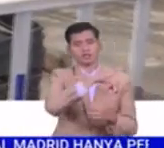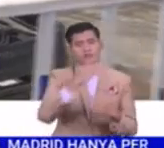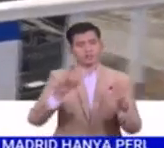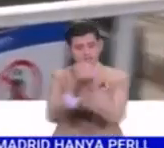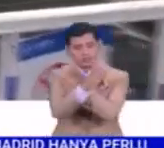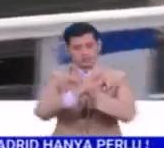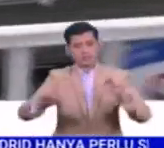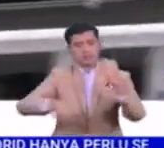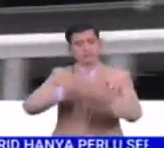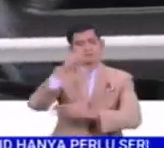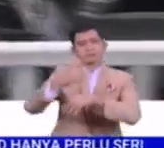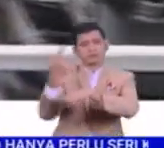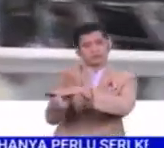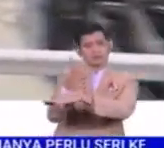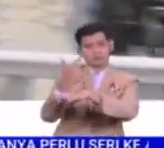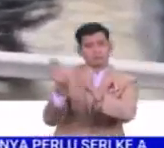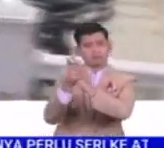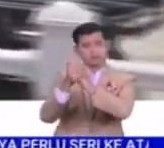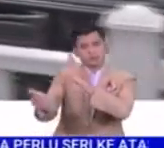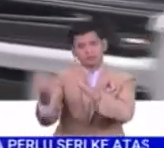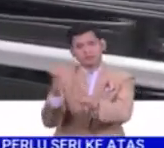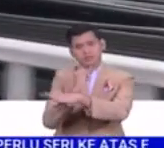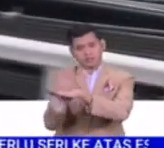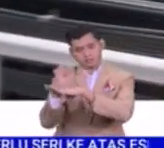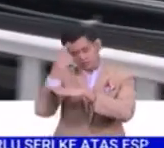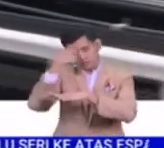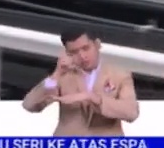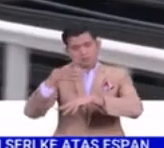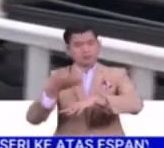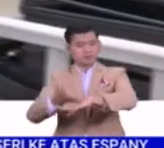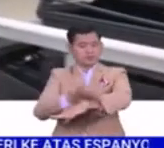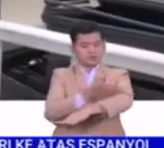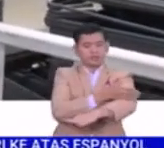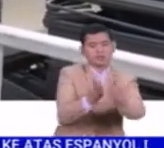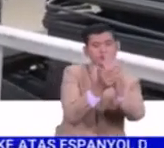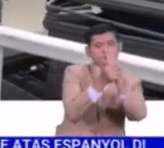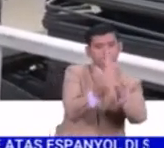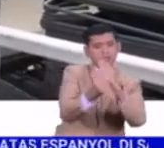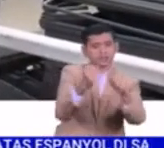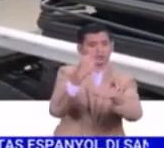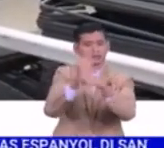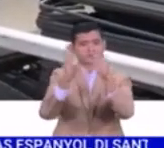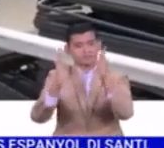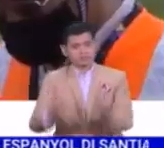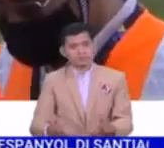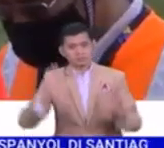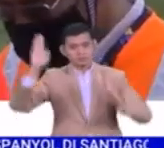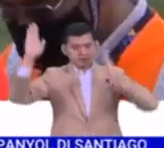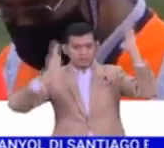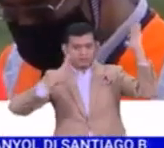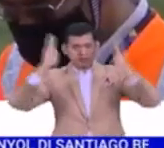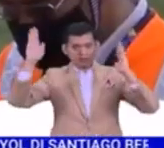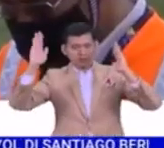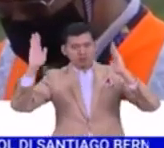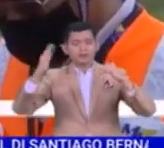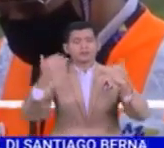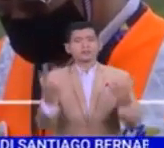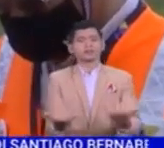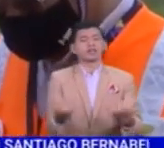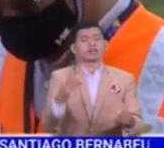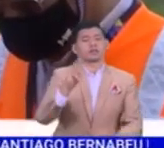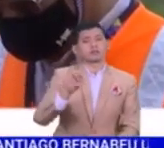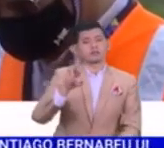program latihan kemahiran industri dalam meningkatkan kemahiran warga tempatan dan jaminan pekerjaan. Setakat ini dalam MRLSB